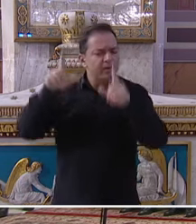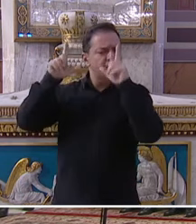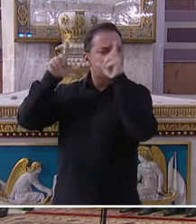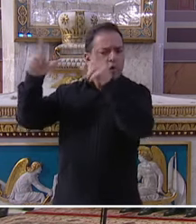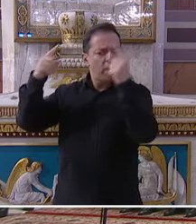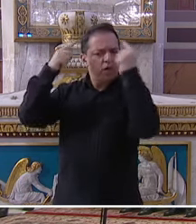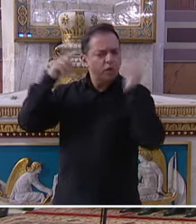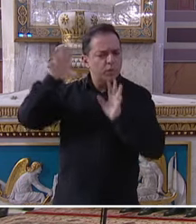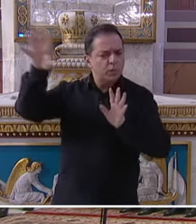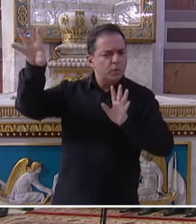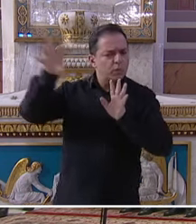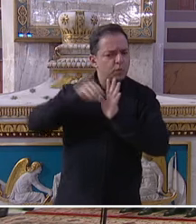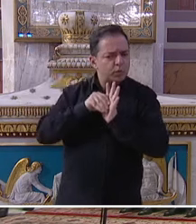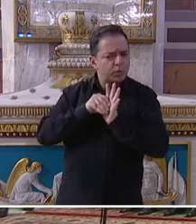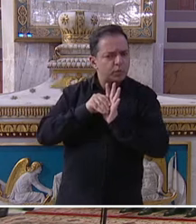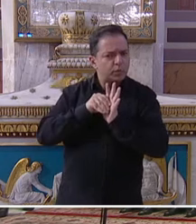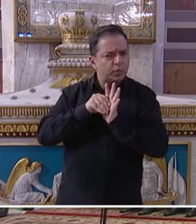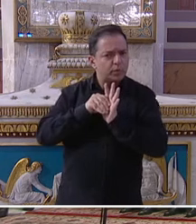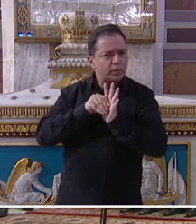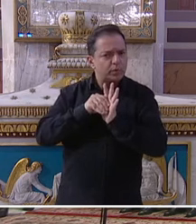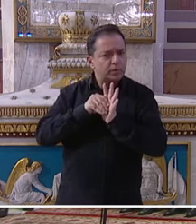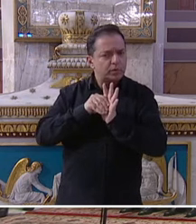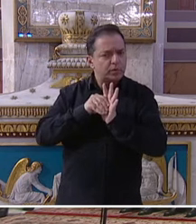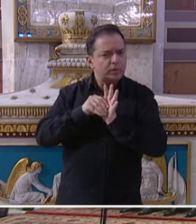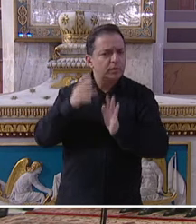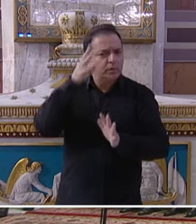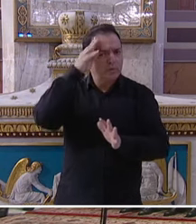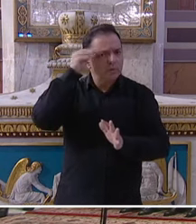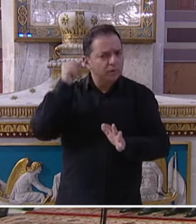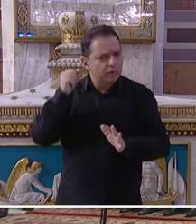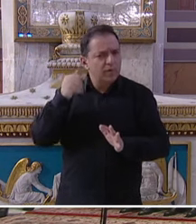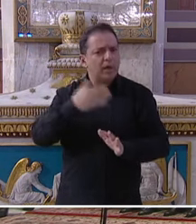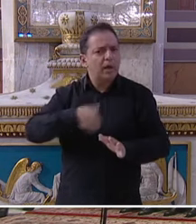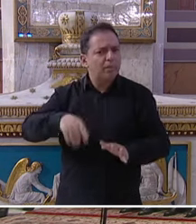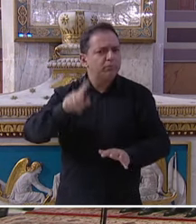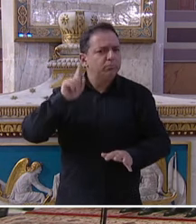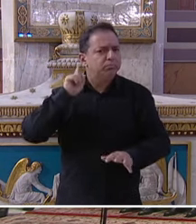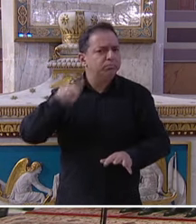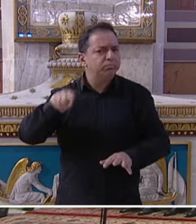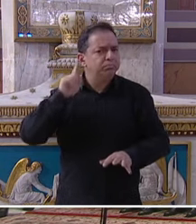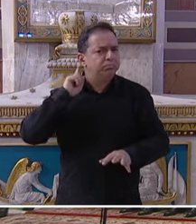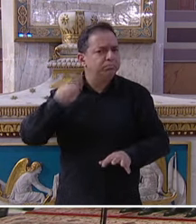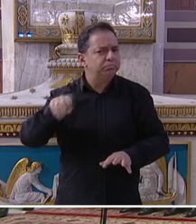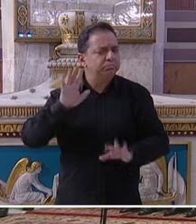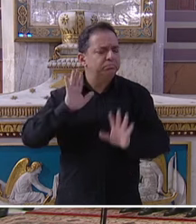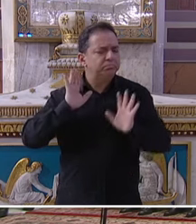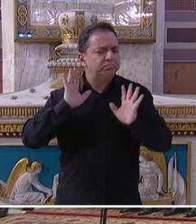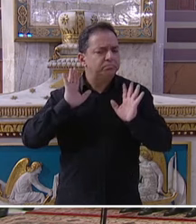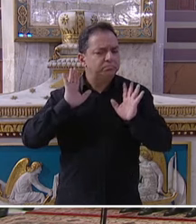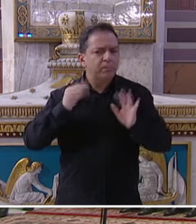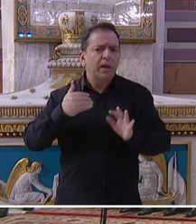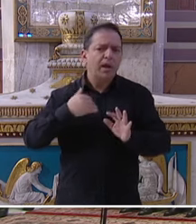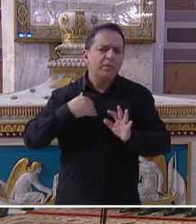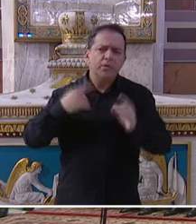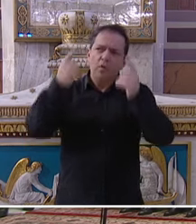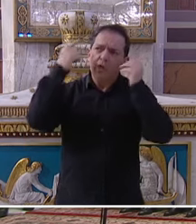Θεού. Γι' αυτό και αδιαφορούμε για την ένωση, τη σχέση